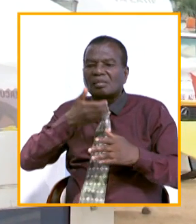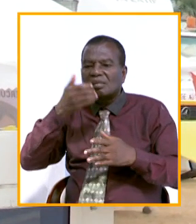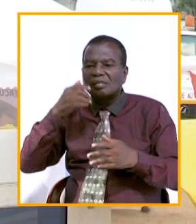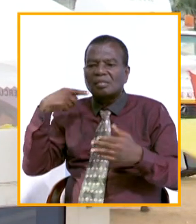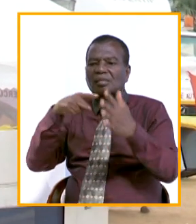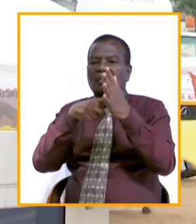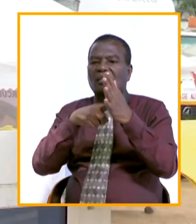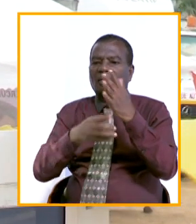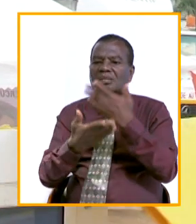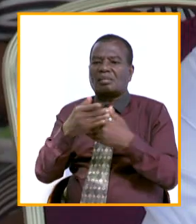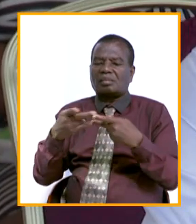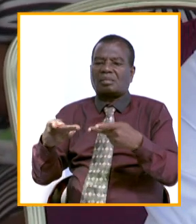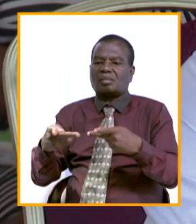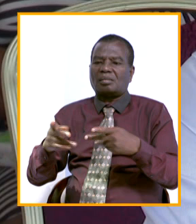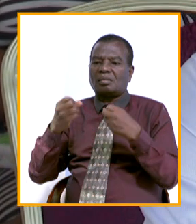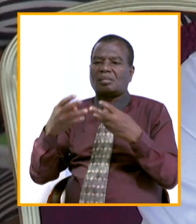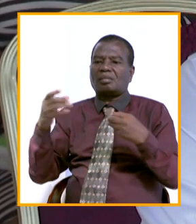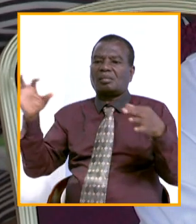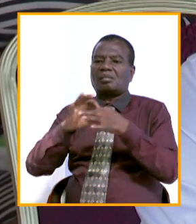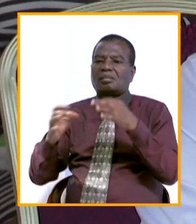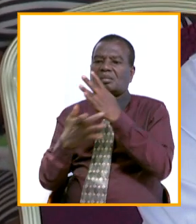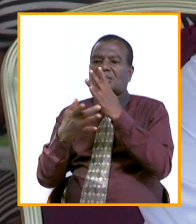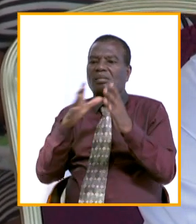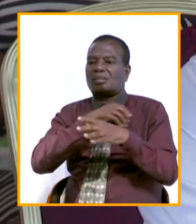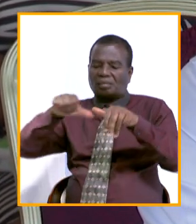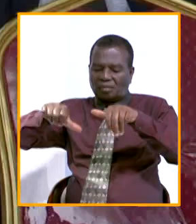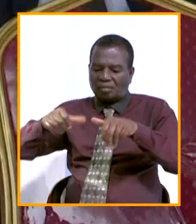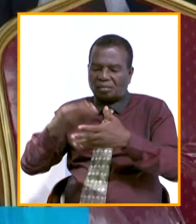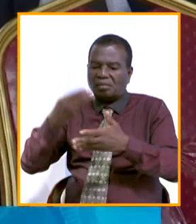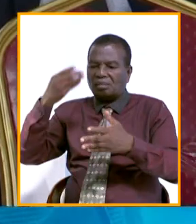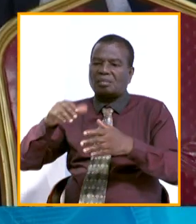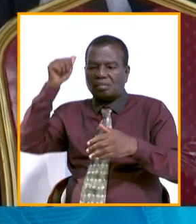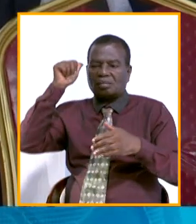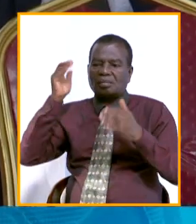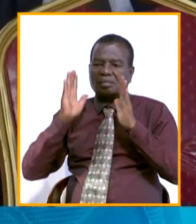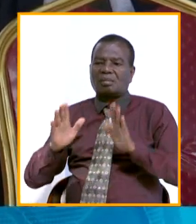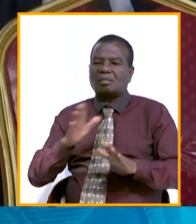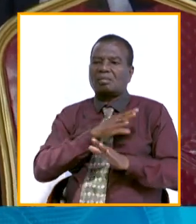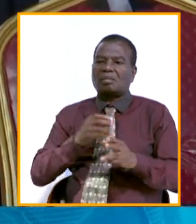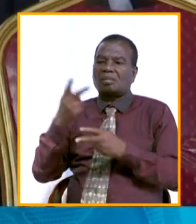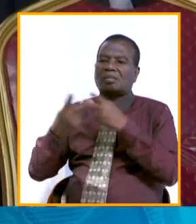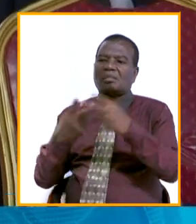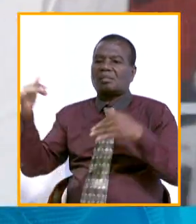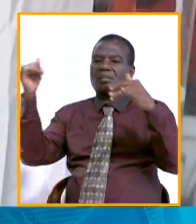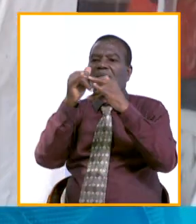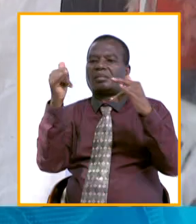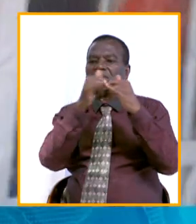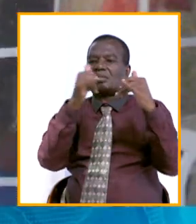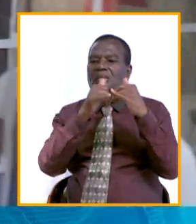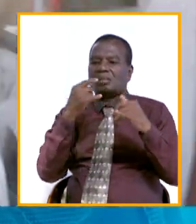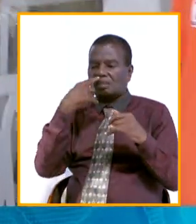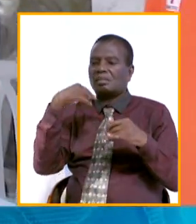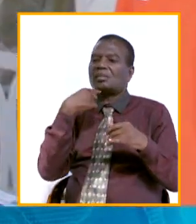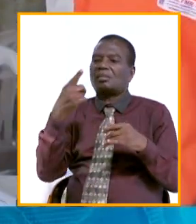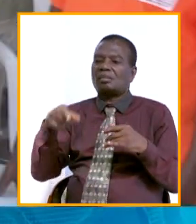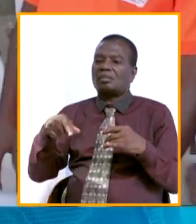été marquée par la présence de nombreux partenaires techniques et financiers, des ambassadeurs et une visite de stand.